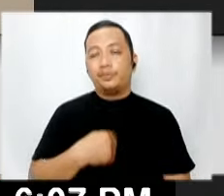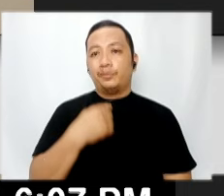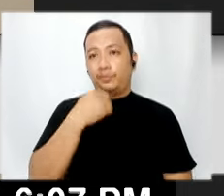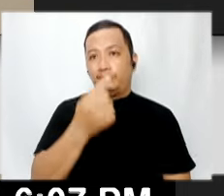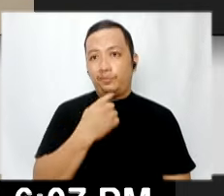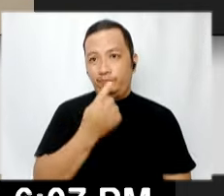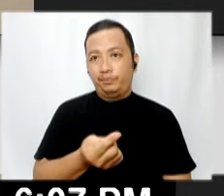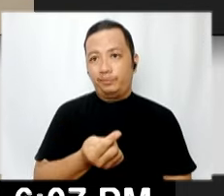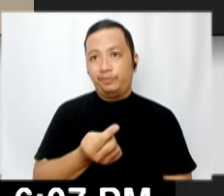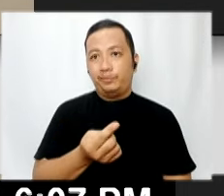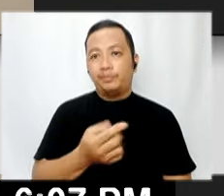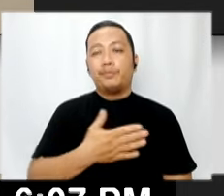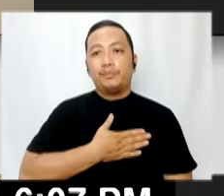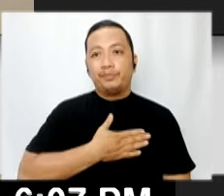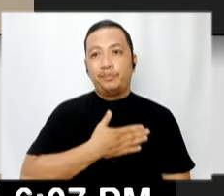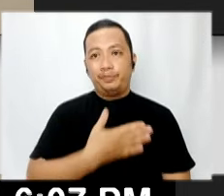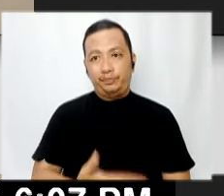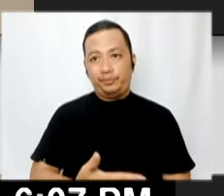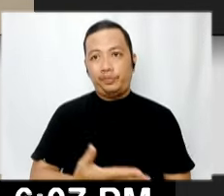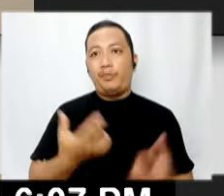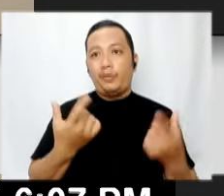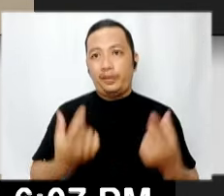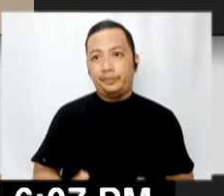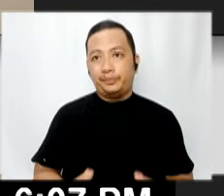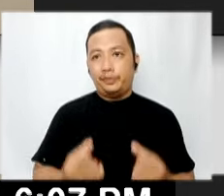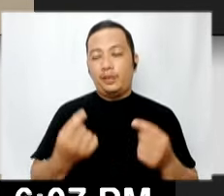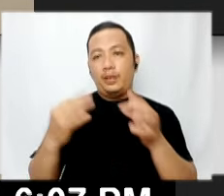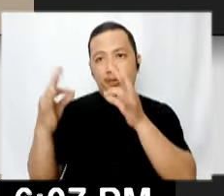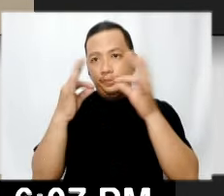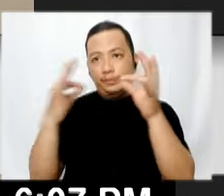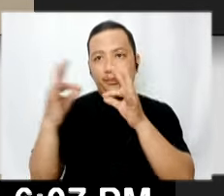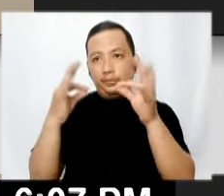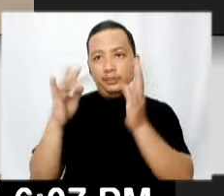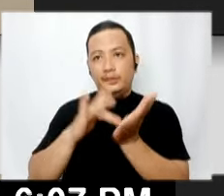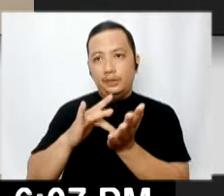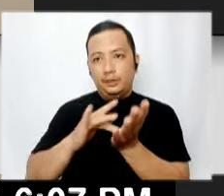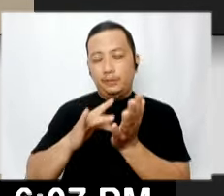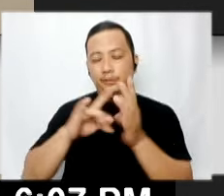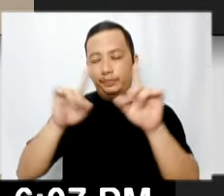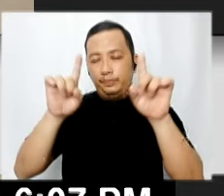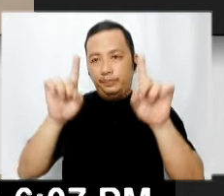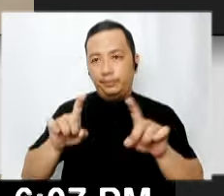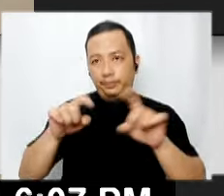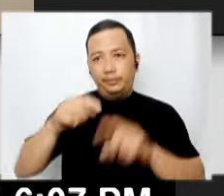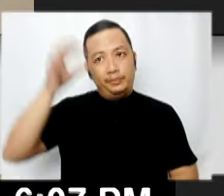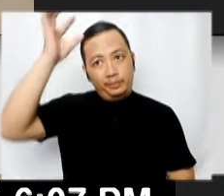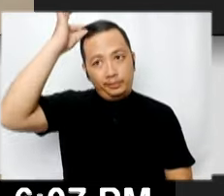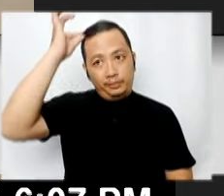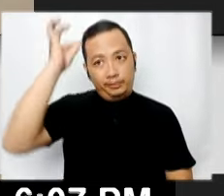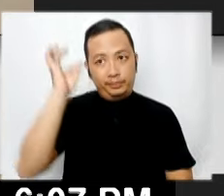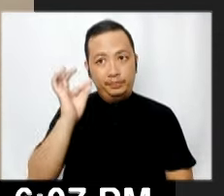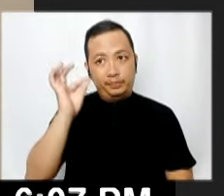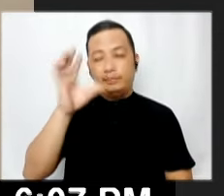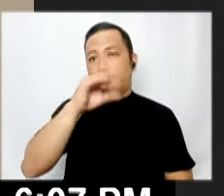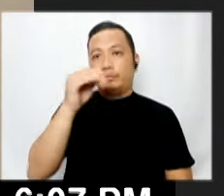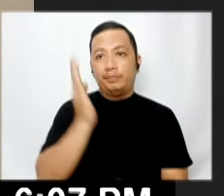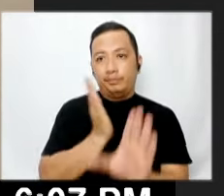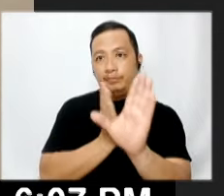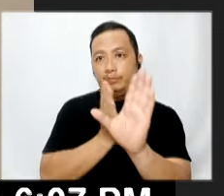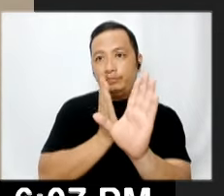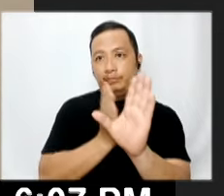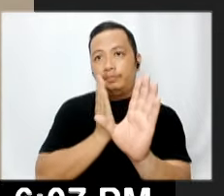kaming mag-undergo sa drug testing, hair follicle, at saka neuropsychological test. Ha? Kung yun ang gusto ni